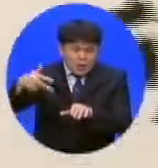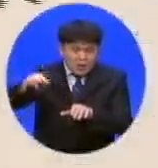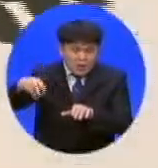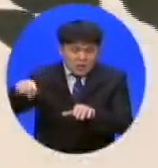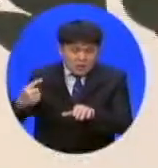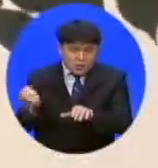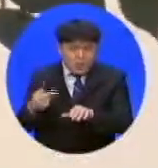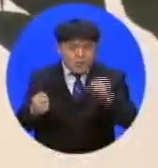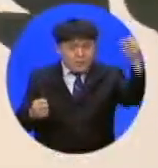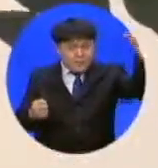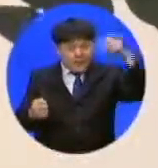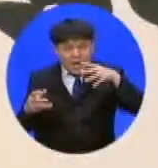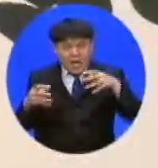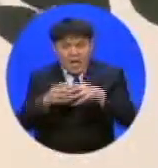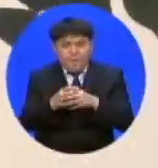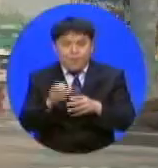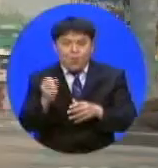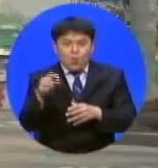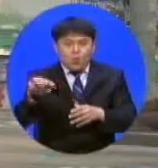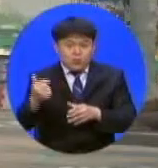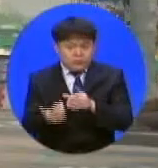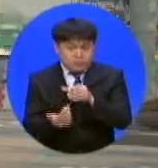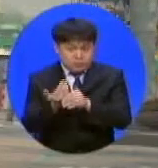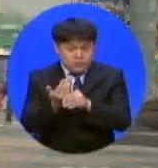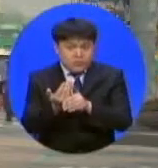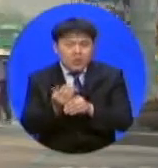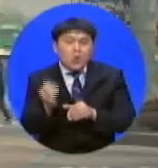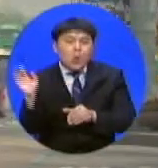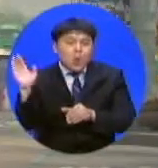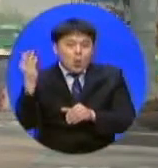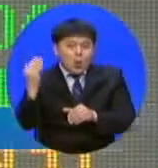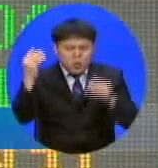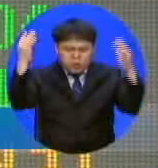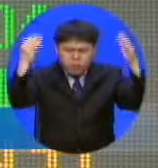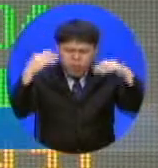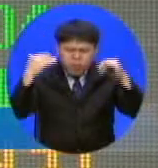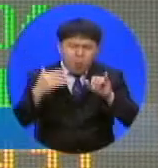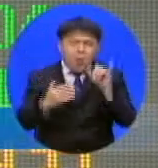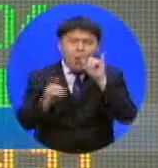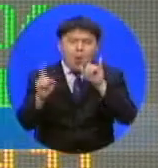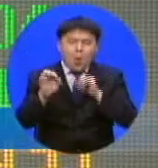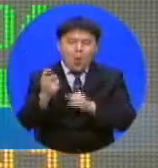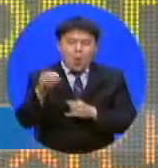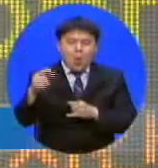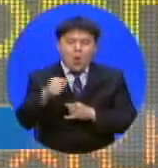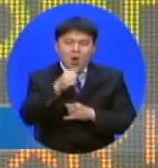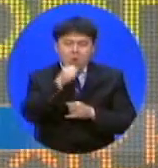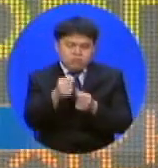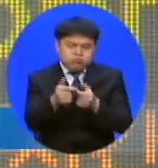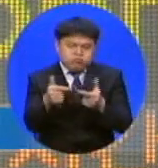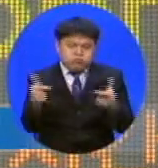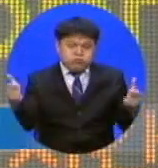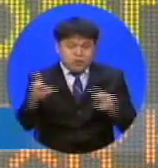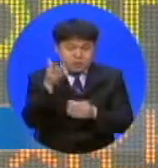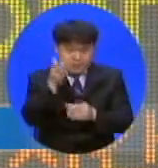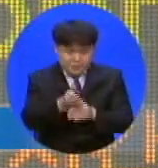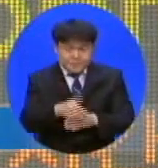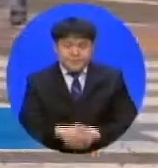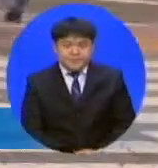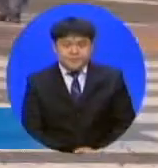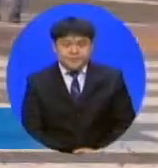만나 발생하는 오존. 최근 급격히 날씨가 더워지면서 오존의 농도가 크게 증가하고